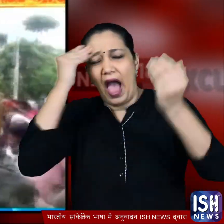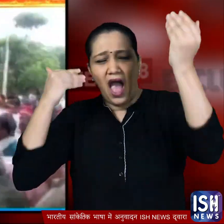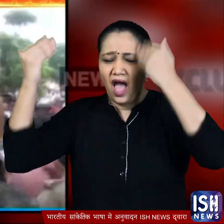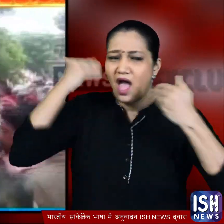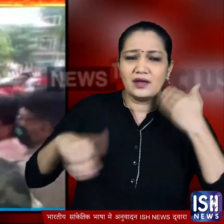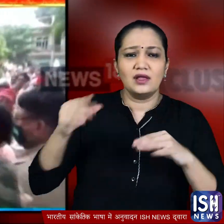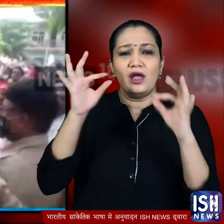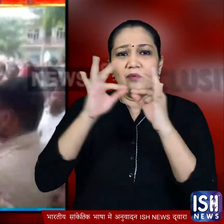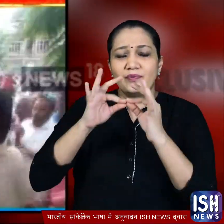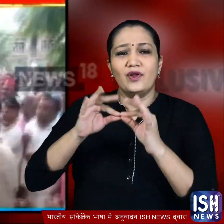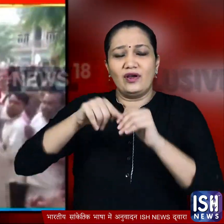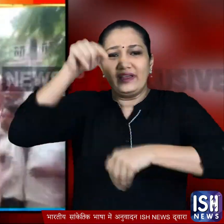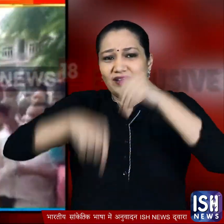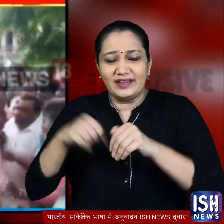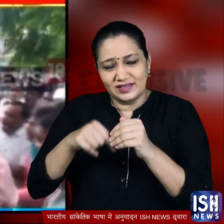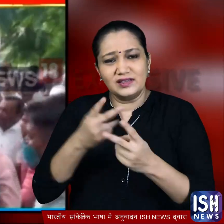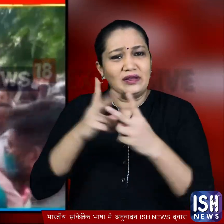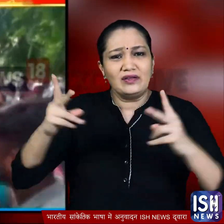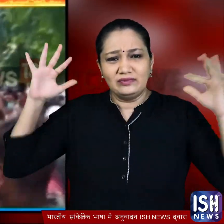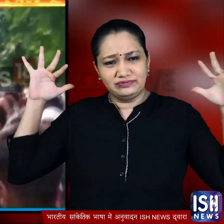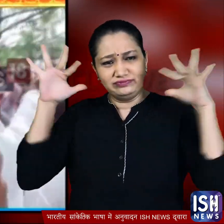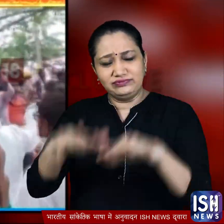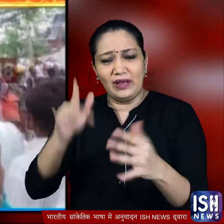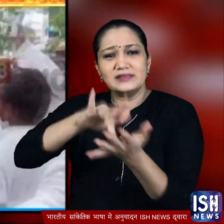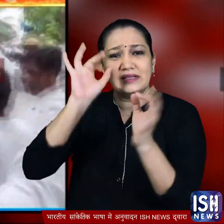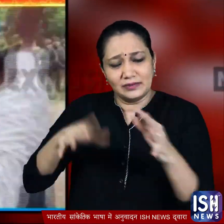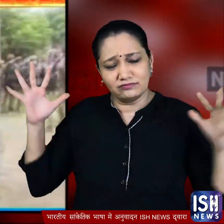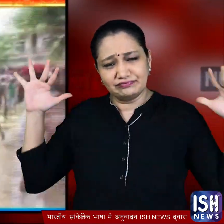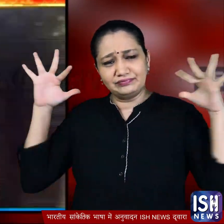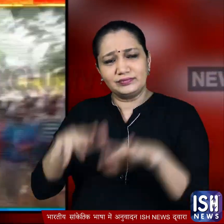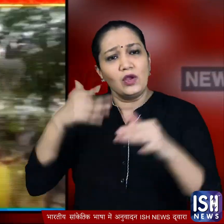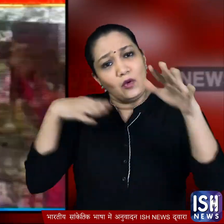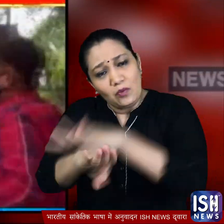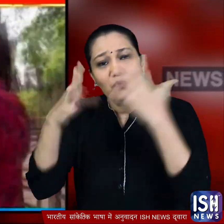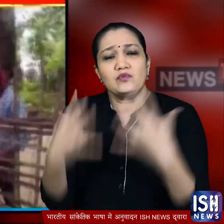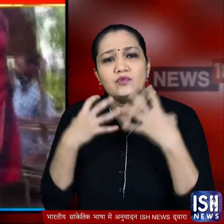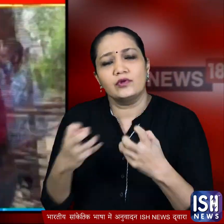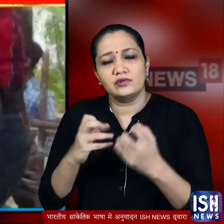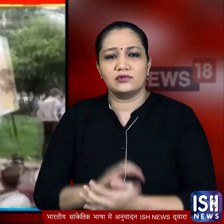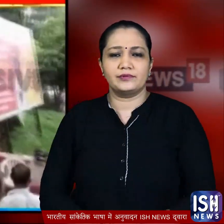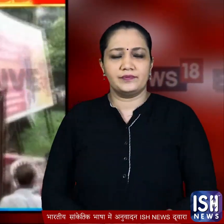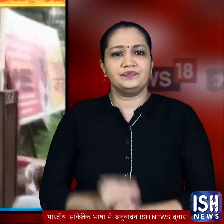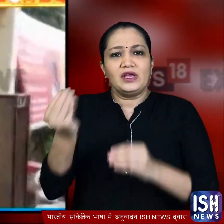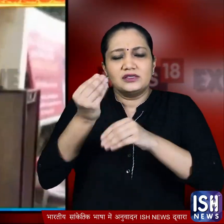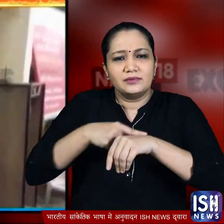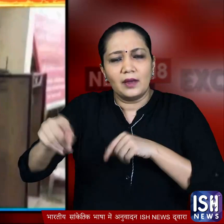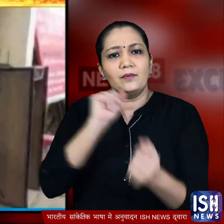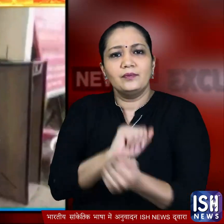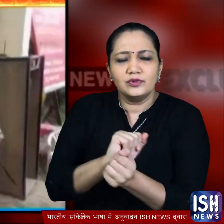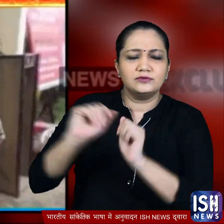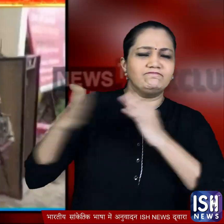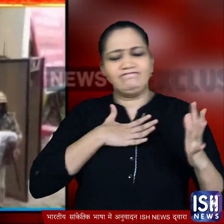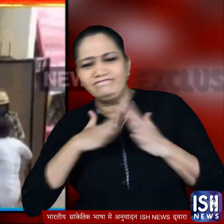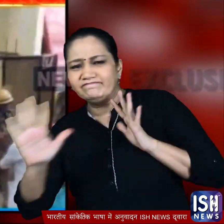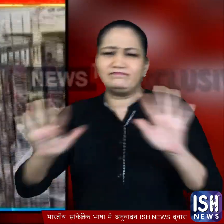हुए। ब्लॉक चेयरमैन के नामांकन के केंद्र पर भारी भीड़ जमा हो गई। भीड़ जबरन केंद्र के अंदर घुसने की कोशिश करने लगी। थोड़ी ही देर में पुलिस वालों